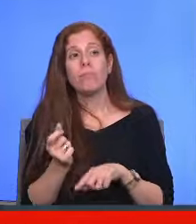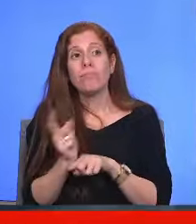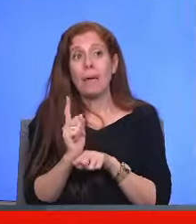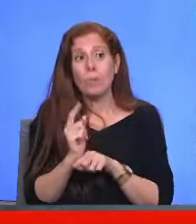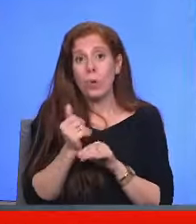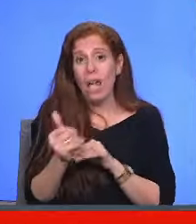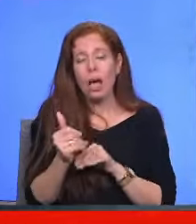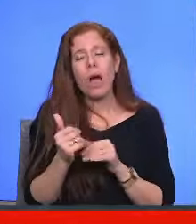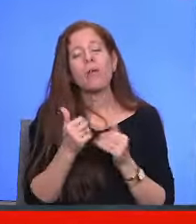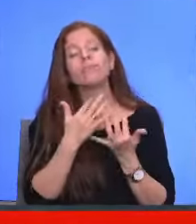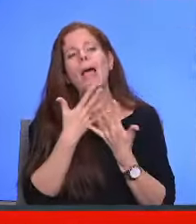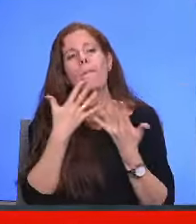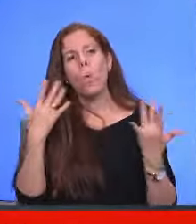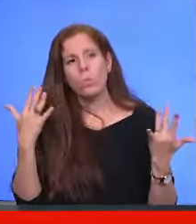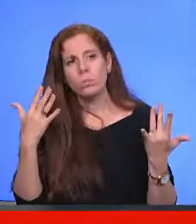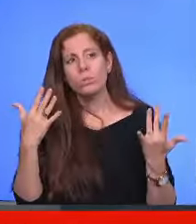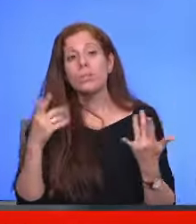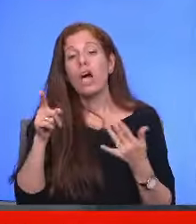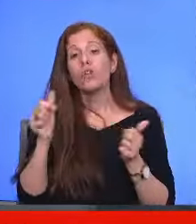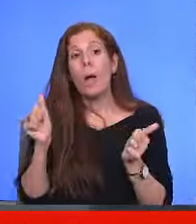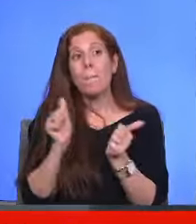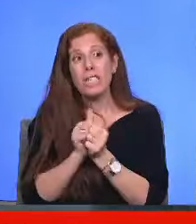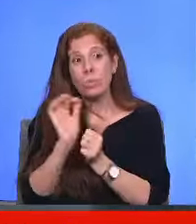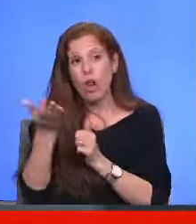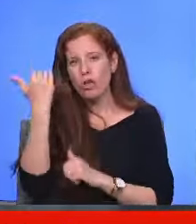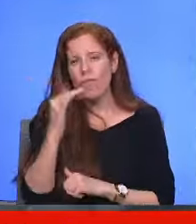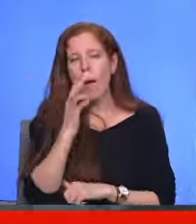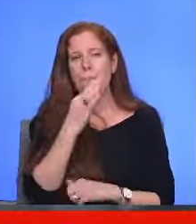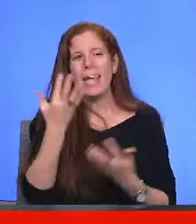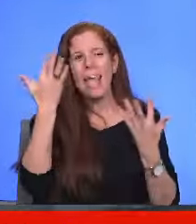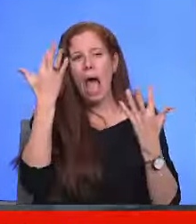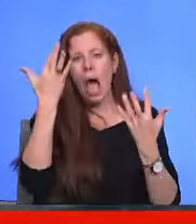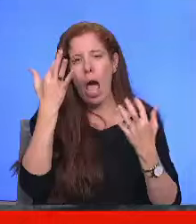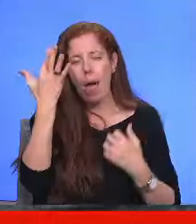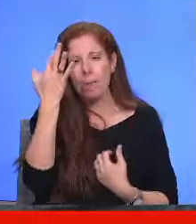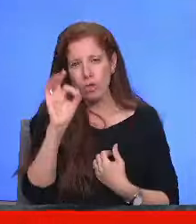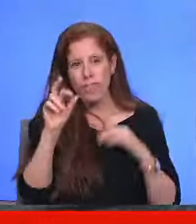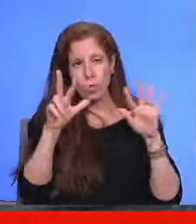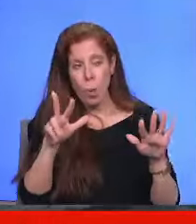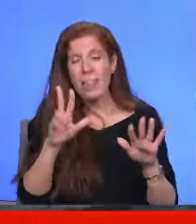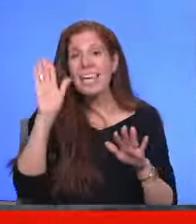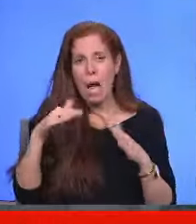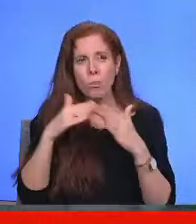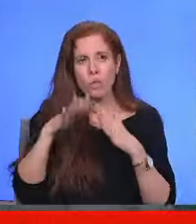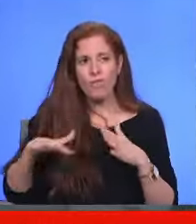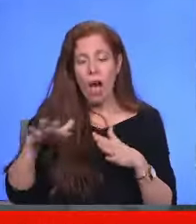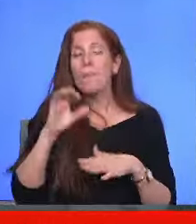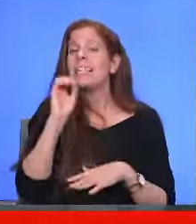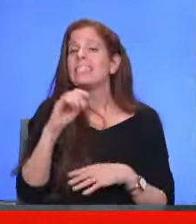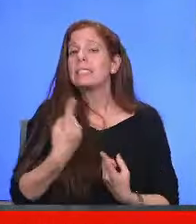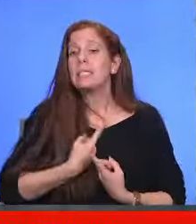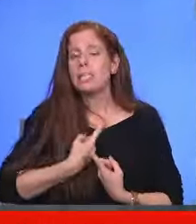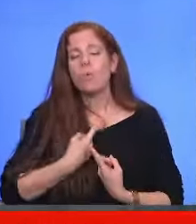נותר מקום לספק, כאשר בן זוגה לשעבר, בן ה-58, תושב שפרעם אפו, הסגיר עצמו לתחנת